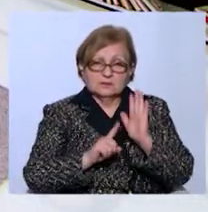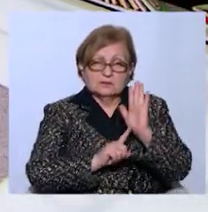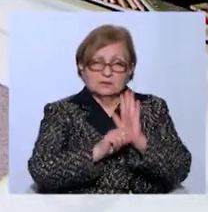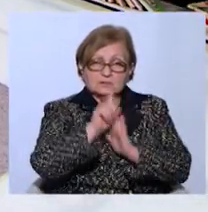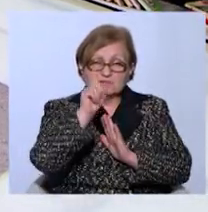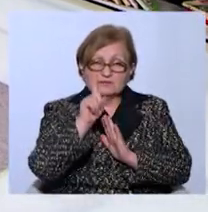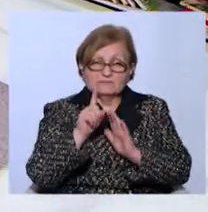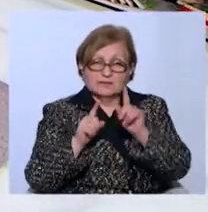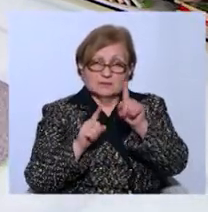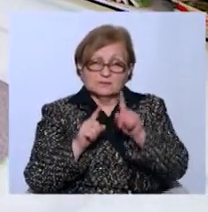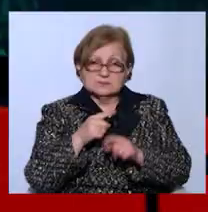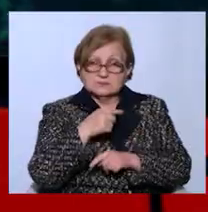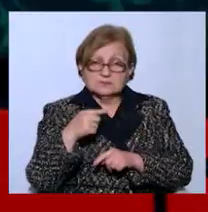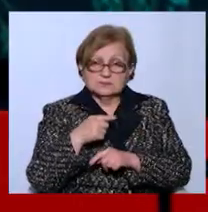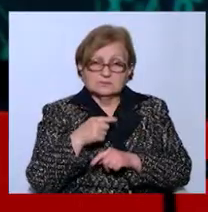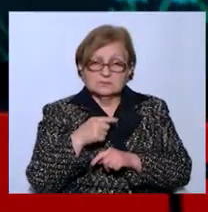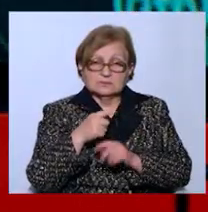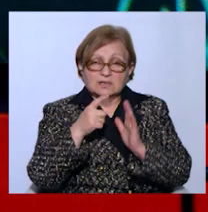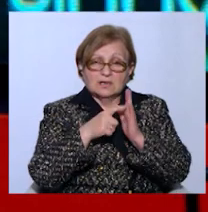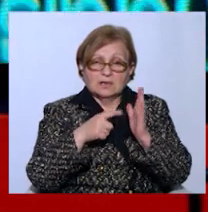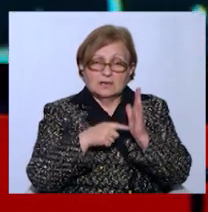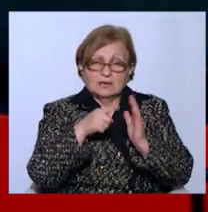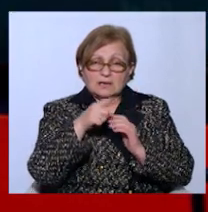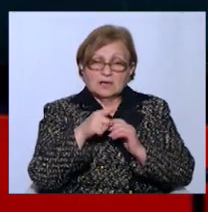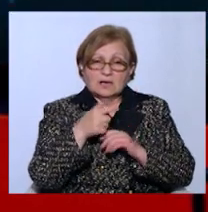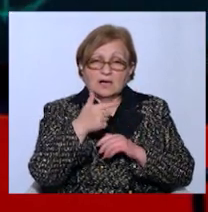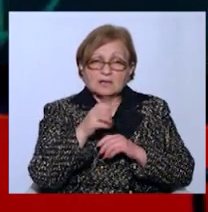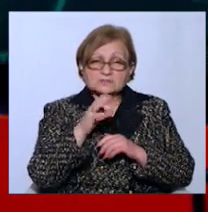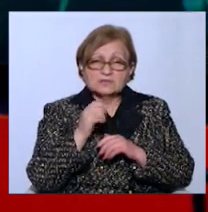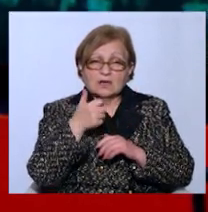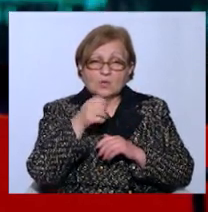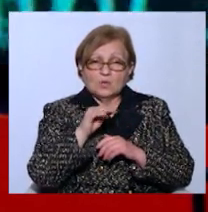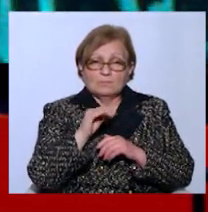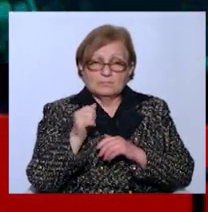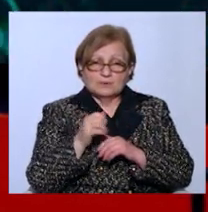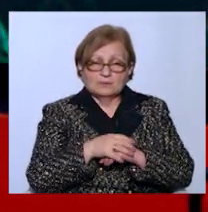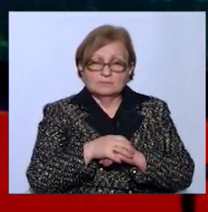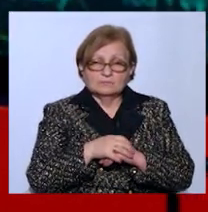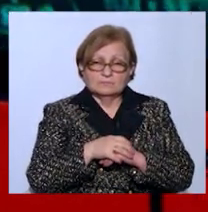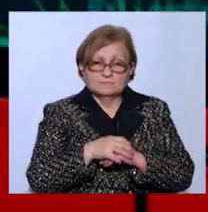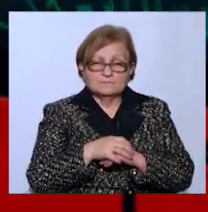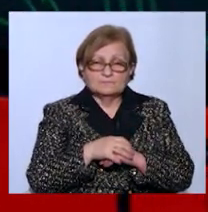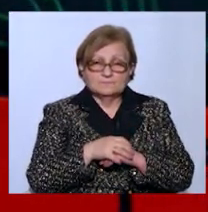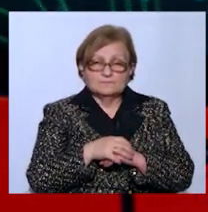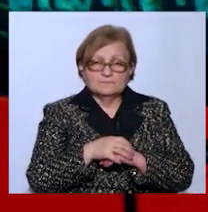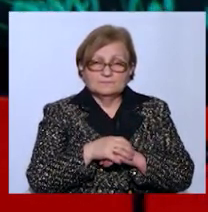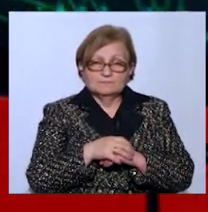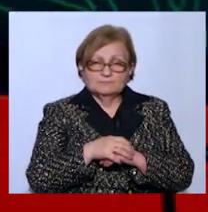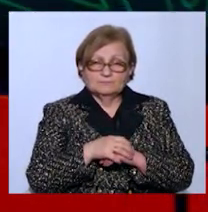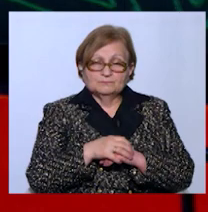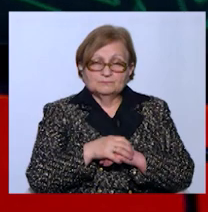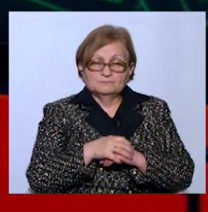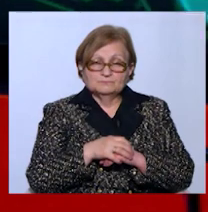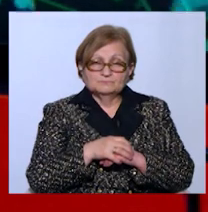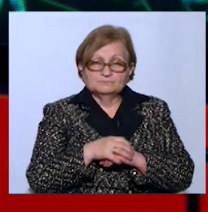თავდაპირველი წილადი, გასაყოფი წილადი უკაცრავად, რატო თავდაპირველი გასაყოფი წილადი